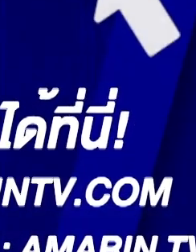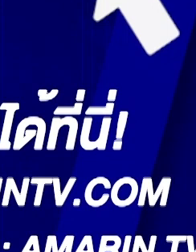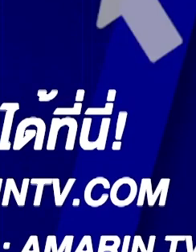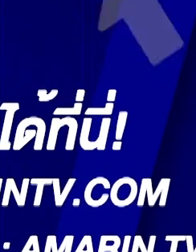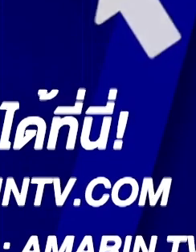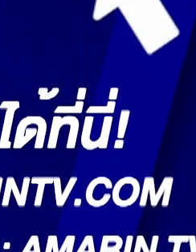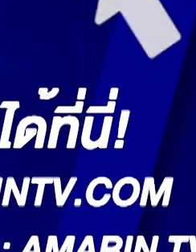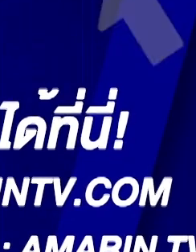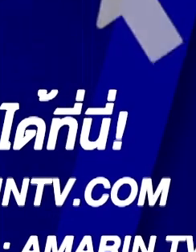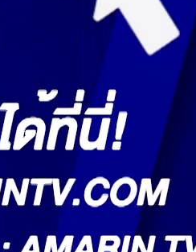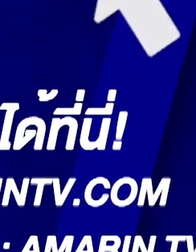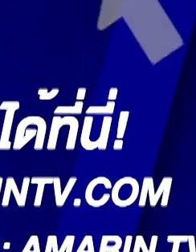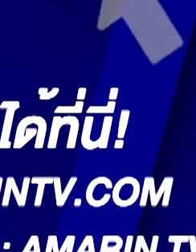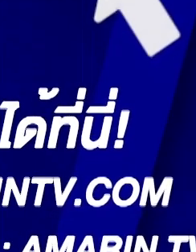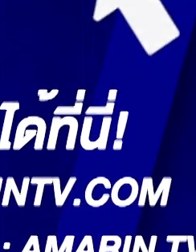โน้ท